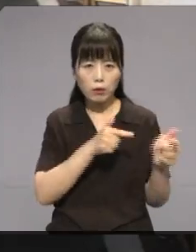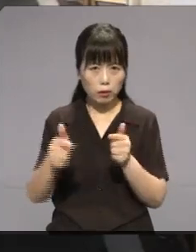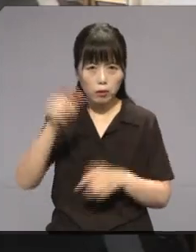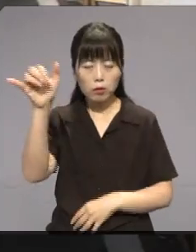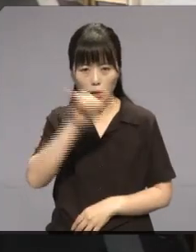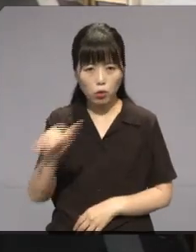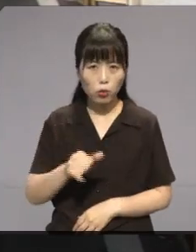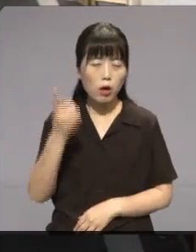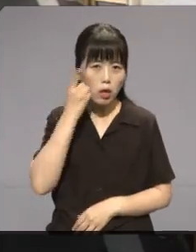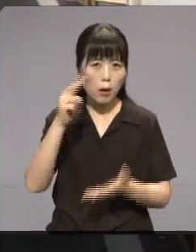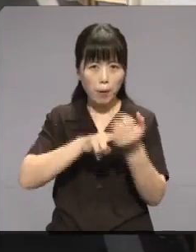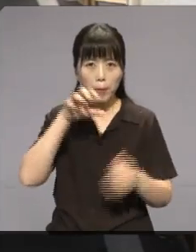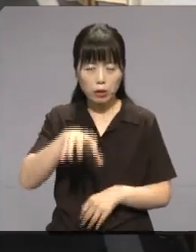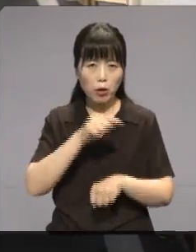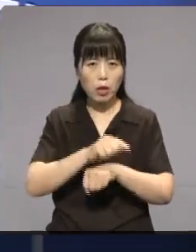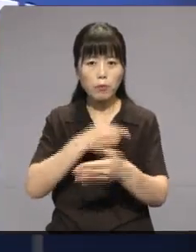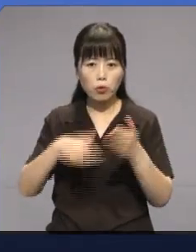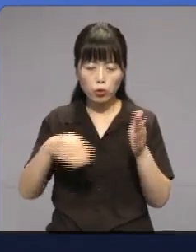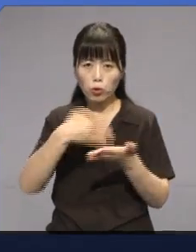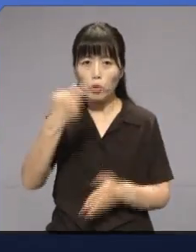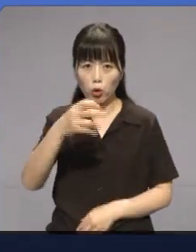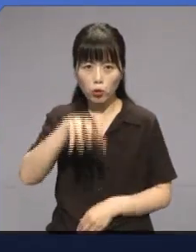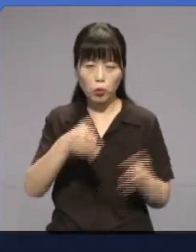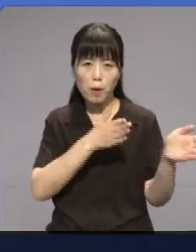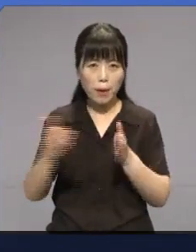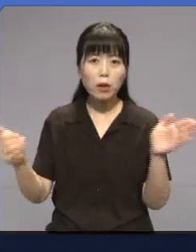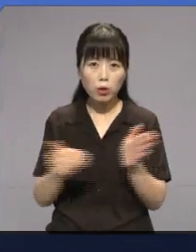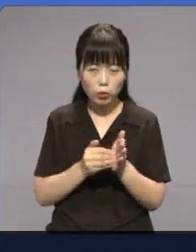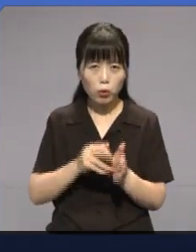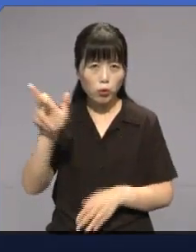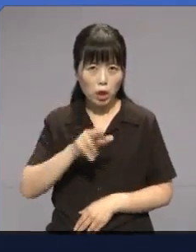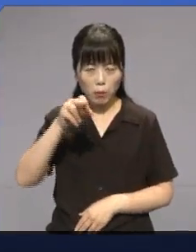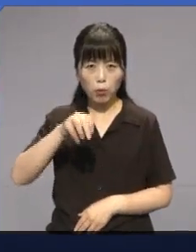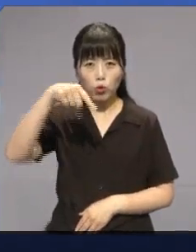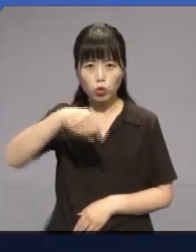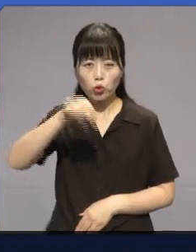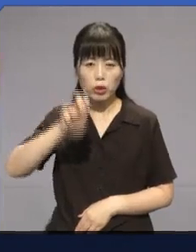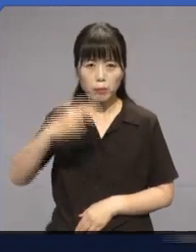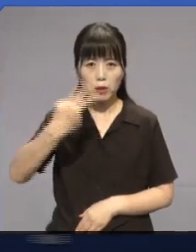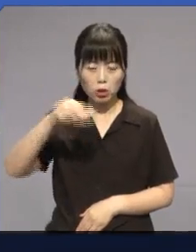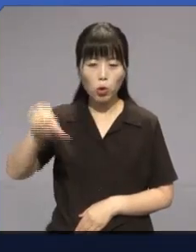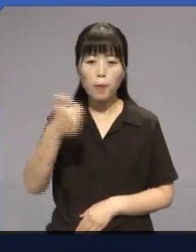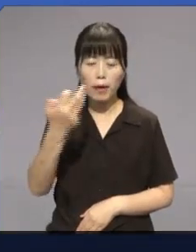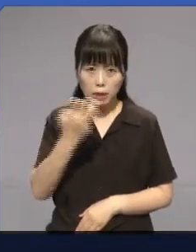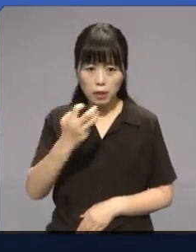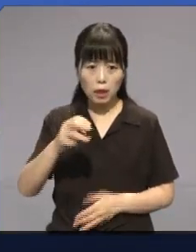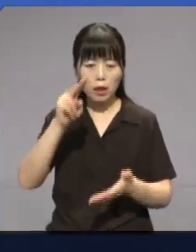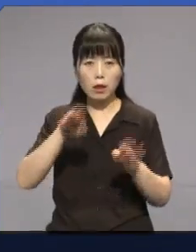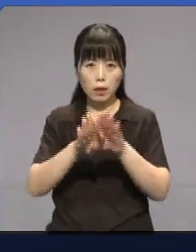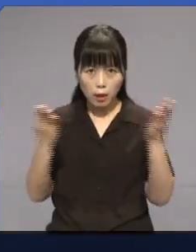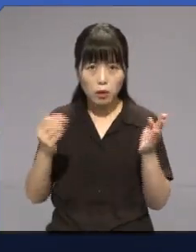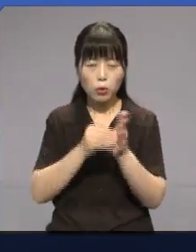전국의 휴대전화 판매점이나 사무실 12곳을 마련하고 대포 선불유심 7,500 쉬운 계를 개통한 뒤